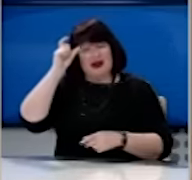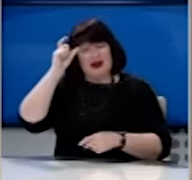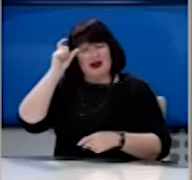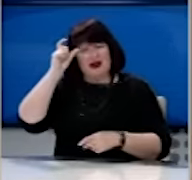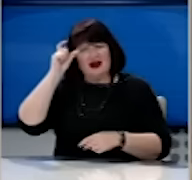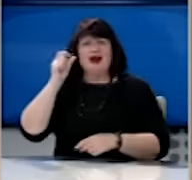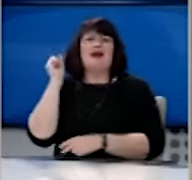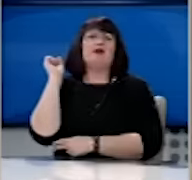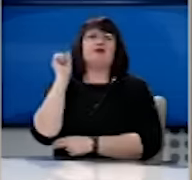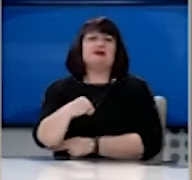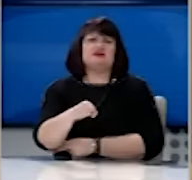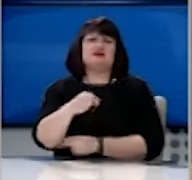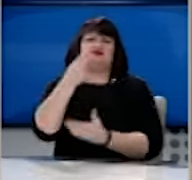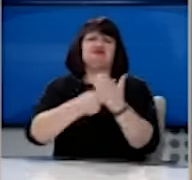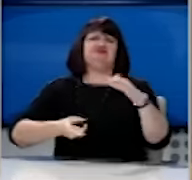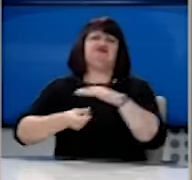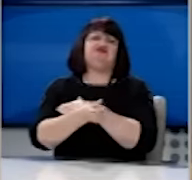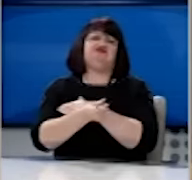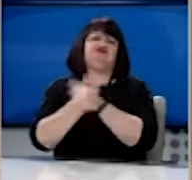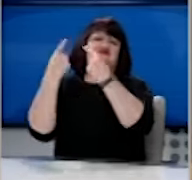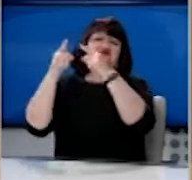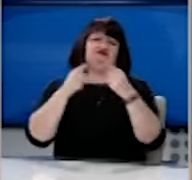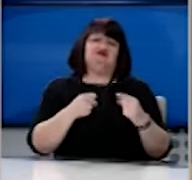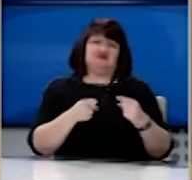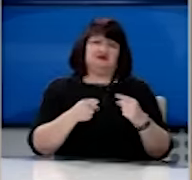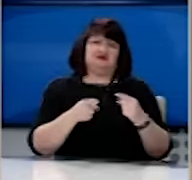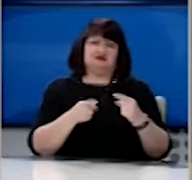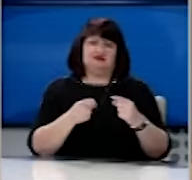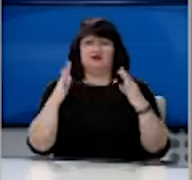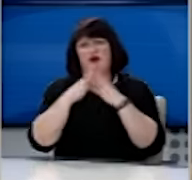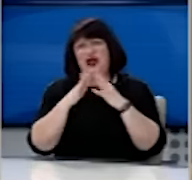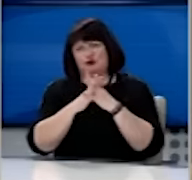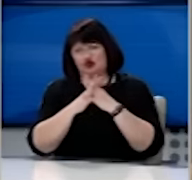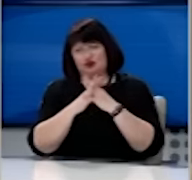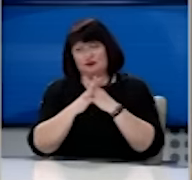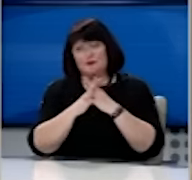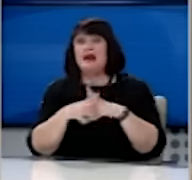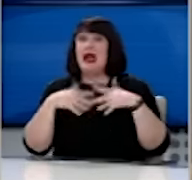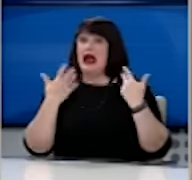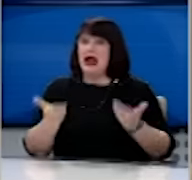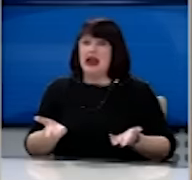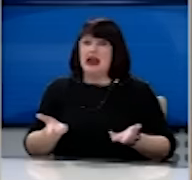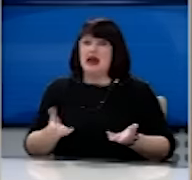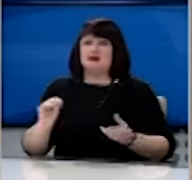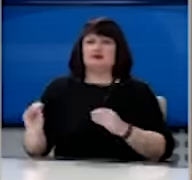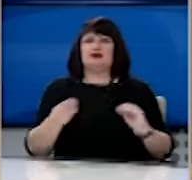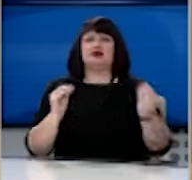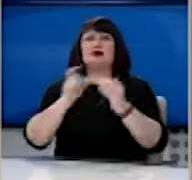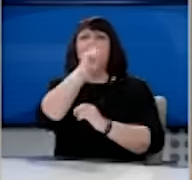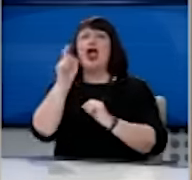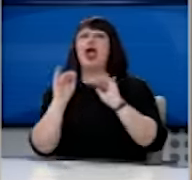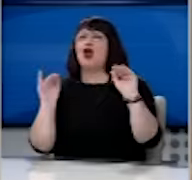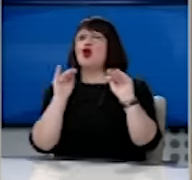βάρος των ξεριζωμένων από τις διάφορες επεμβάσεις και τους πολέμους. Γεννιούνται όμως και κάποια